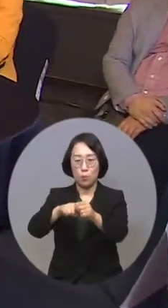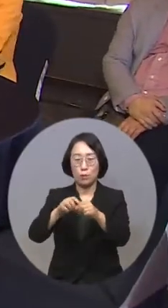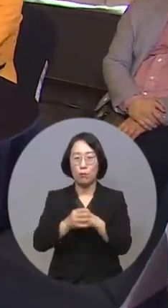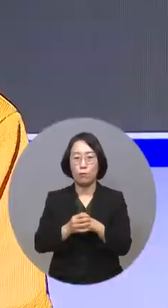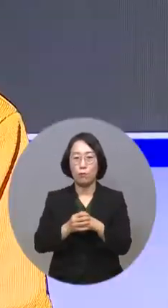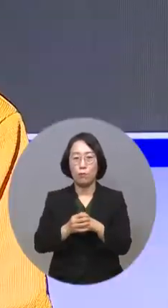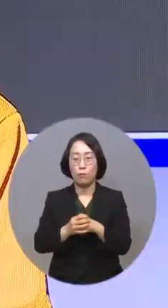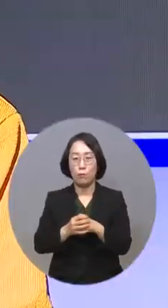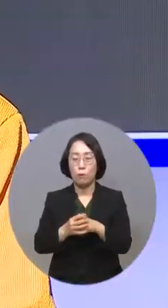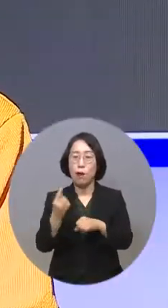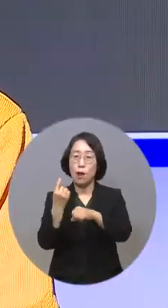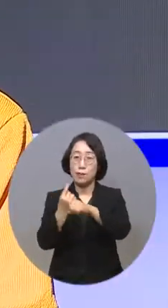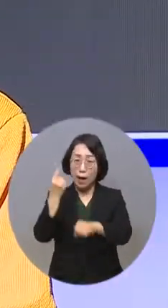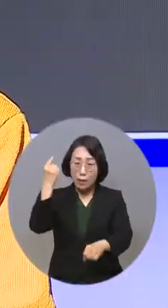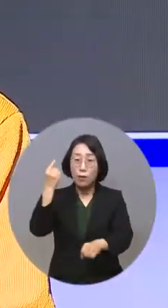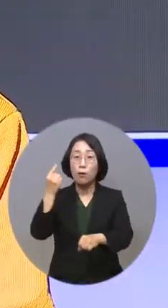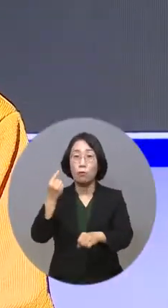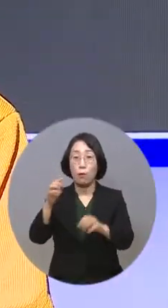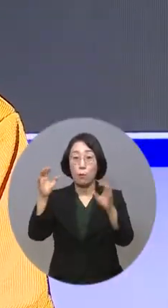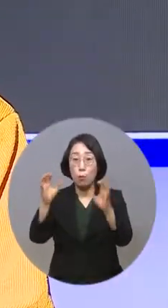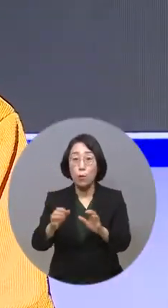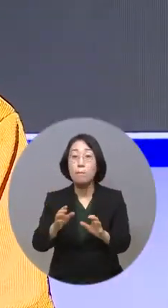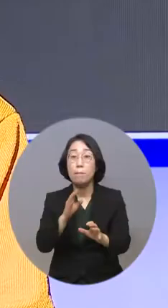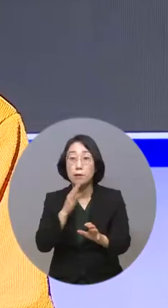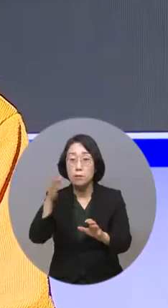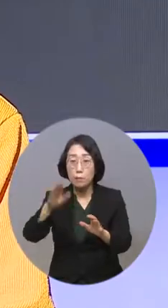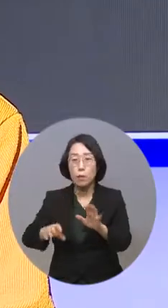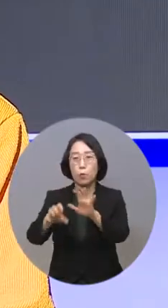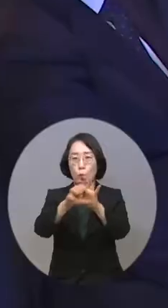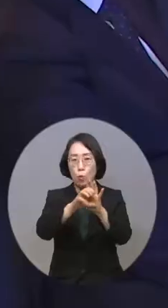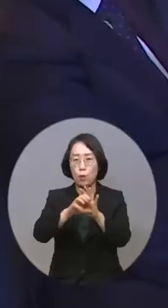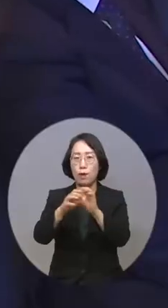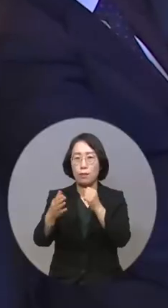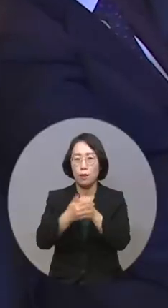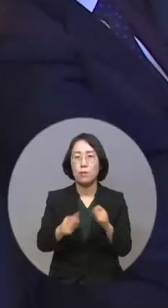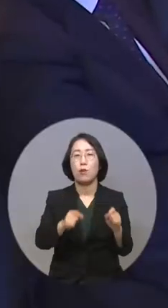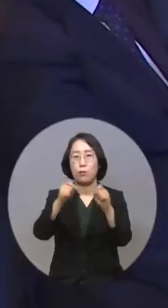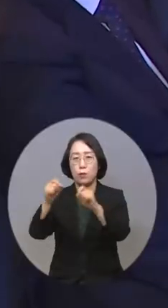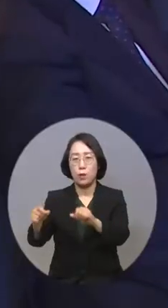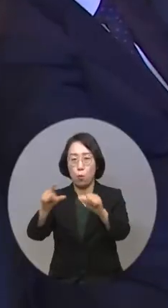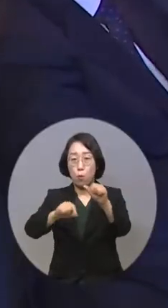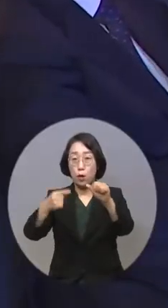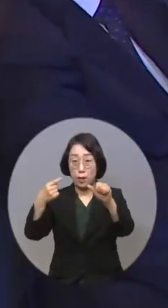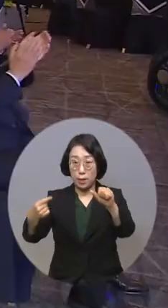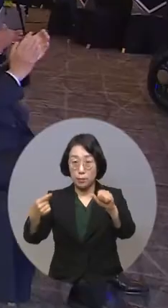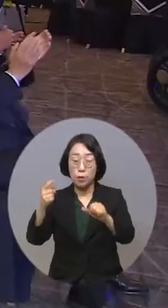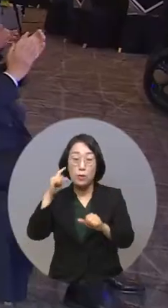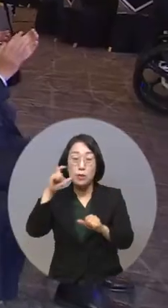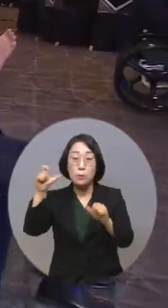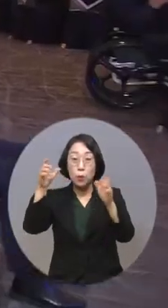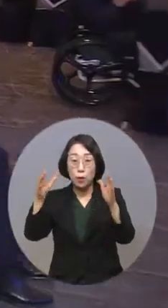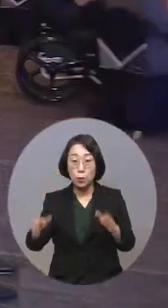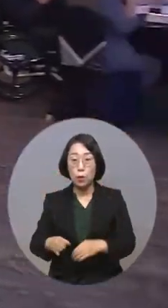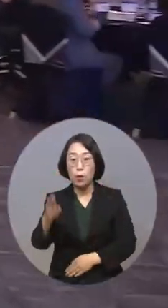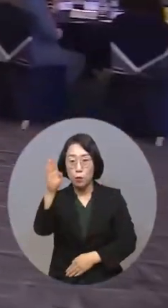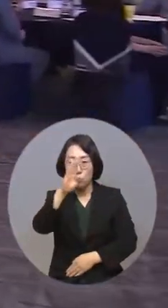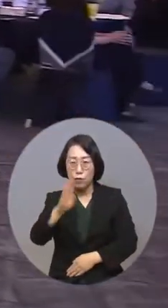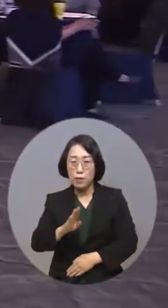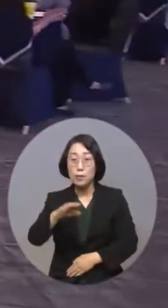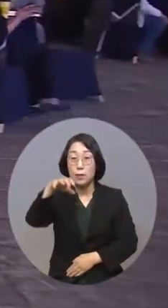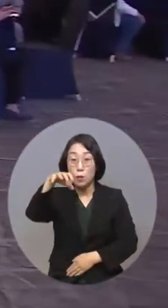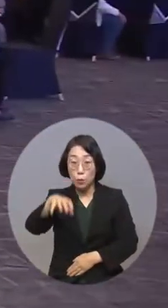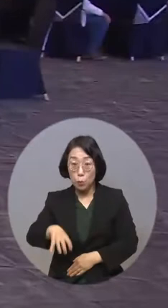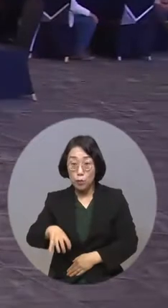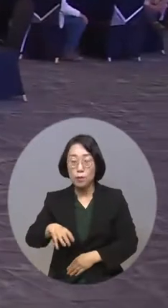당초 지난해 열릴 예정이었던 애플님 픽은 코 날 고령 기대 다음달 1일부터 15일간 브라질 카시아스 두 술 에서